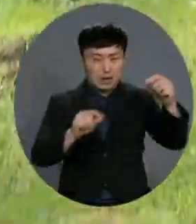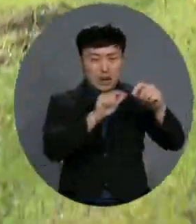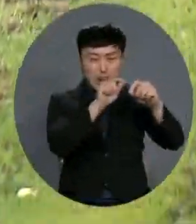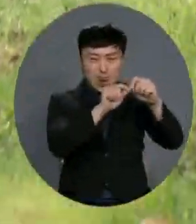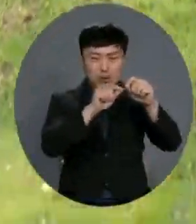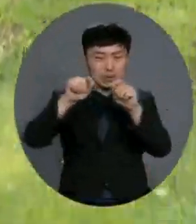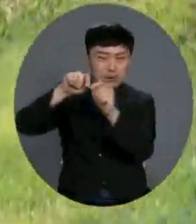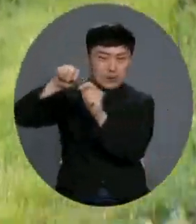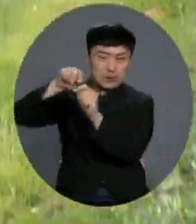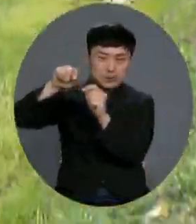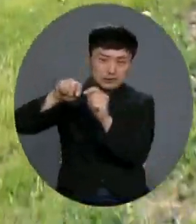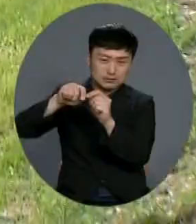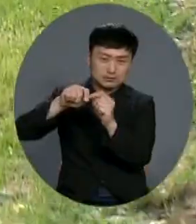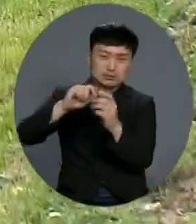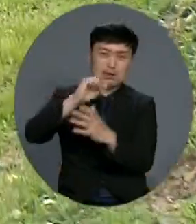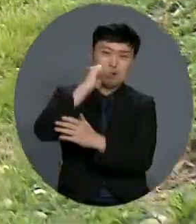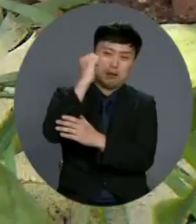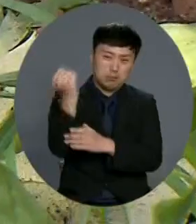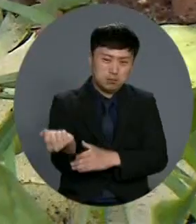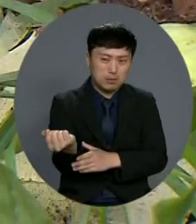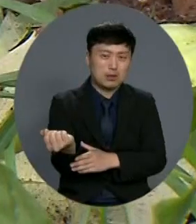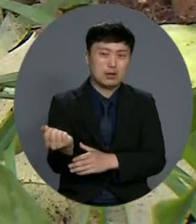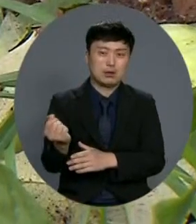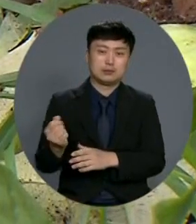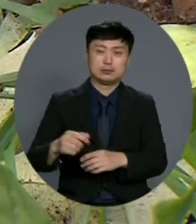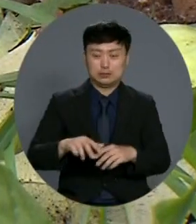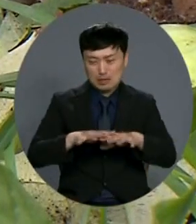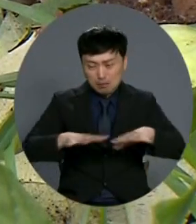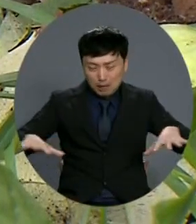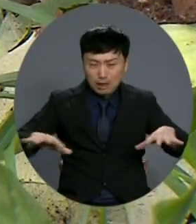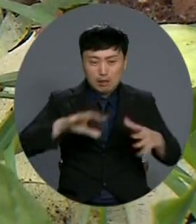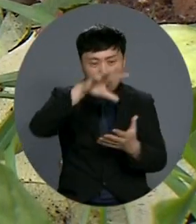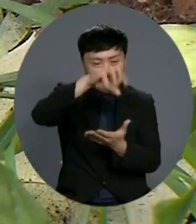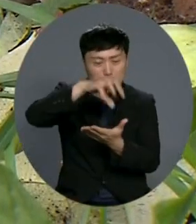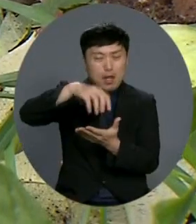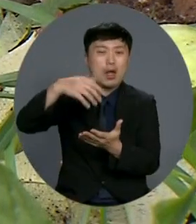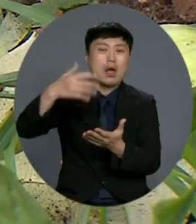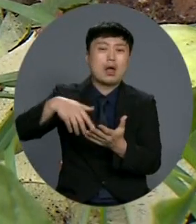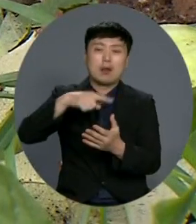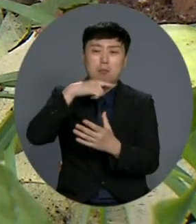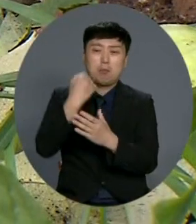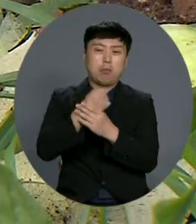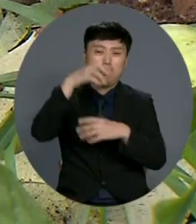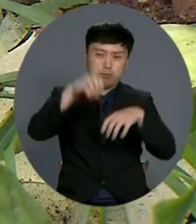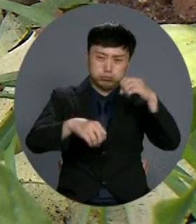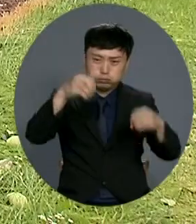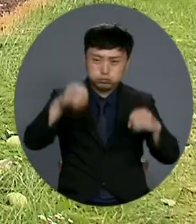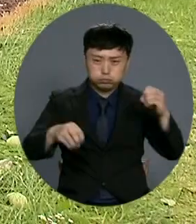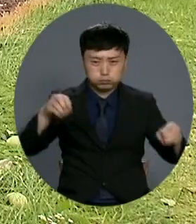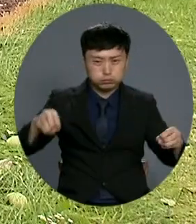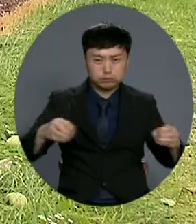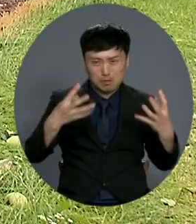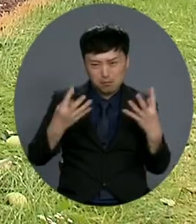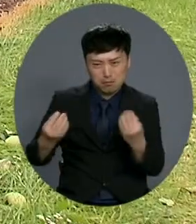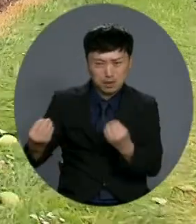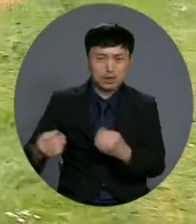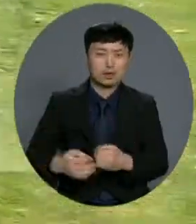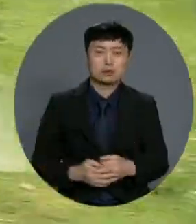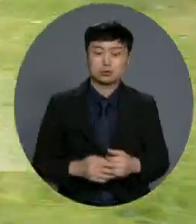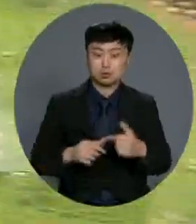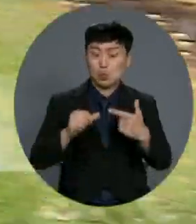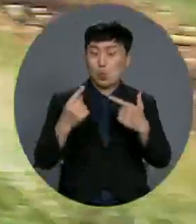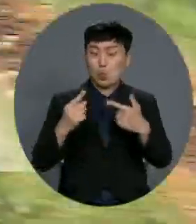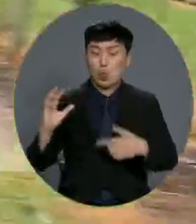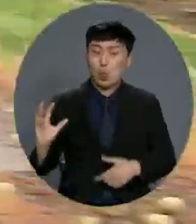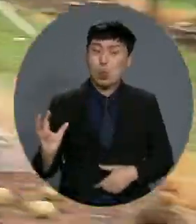묶어뒀던 사과나무는 뿌리째 뽑혀나갔고 바닥에는 아직 수확도 못한 사과가 수두룩하게 떨어졌습니다. 제6호